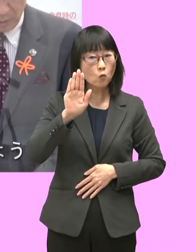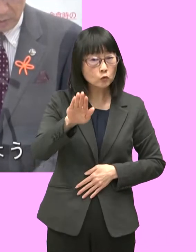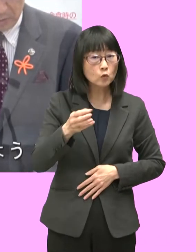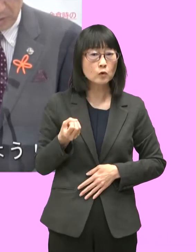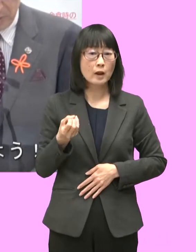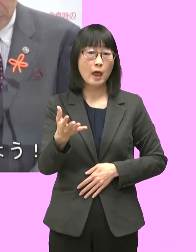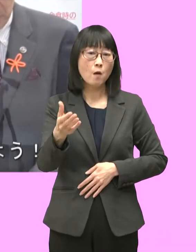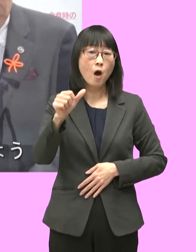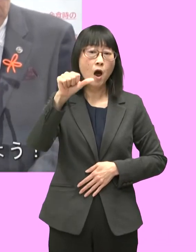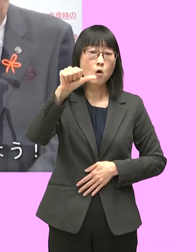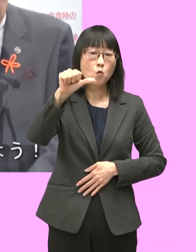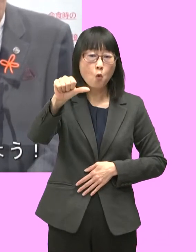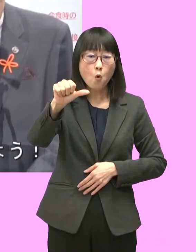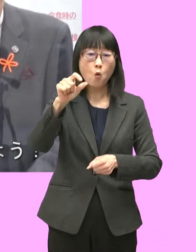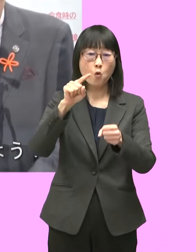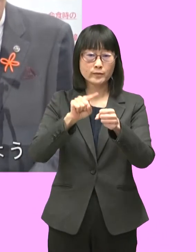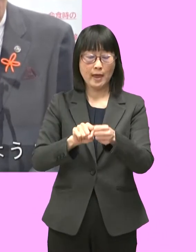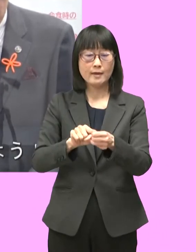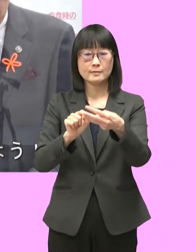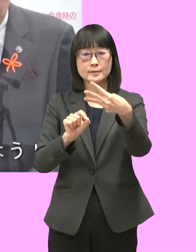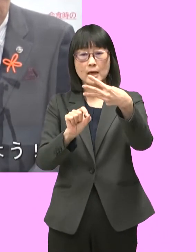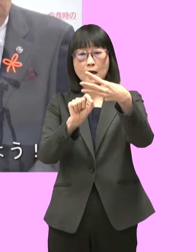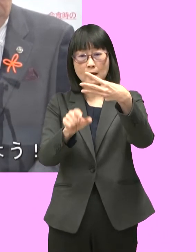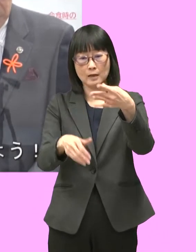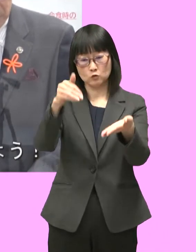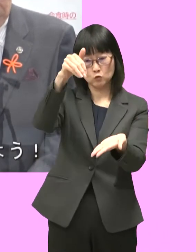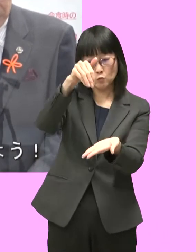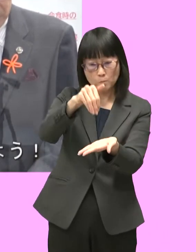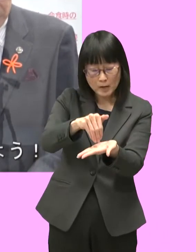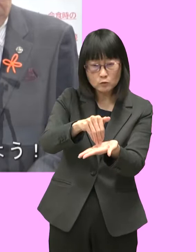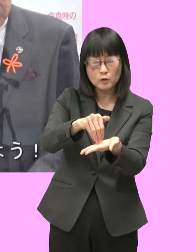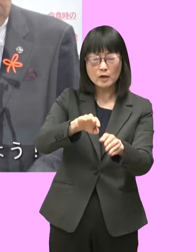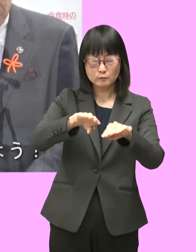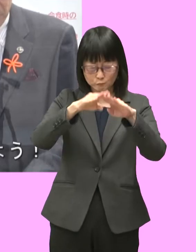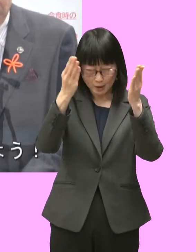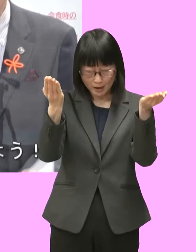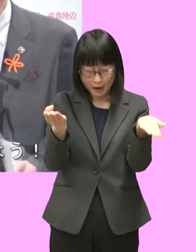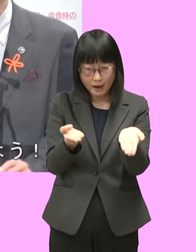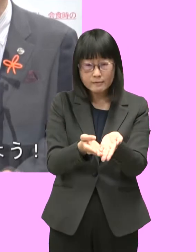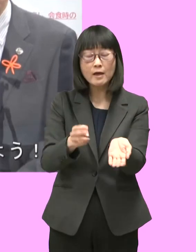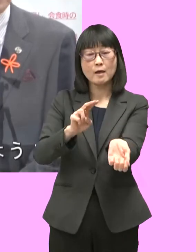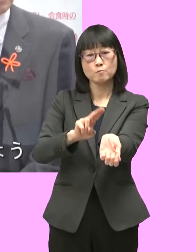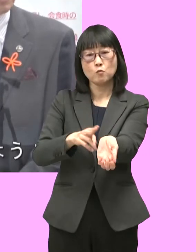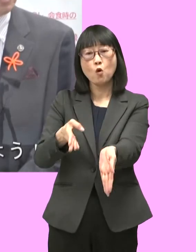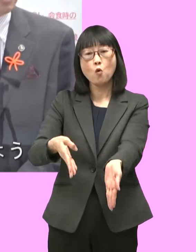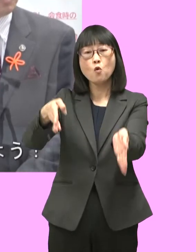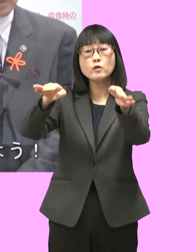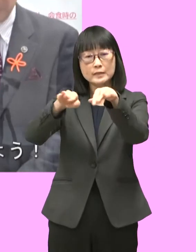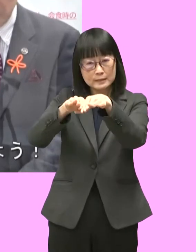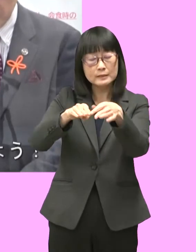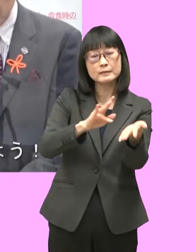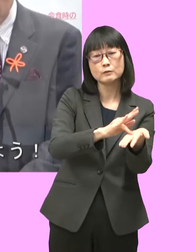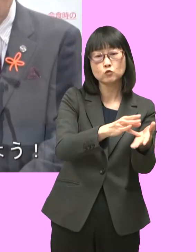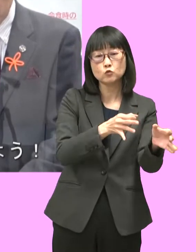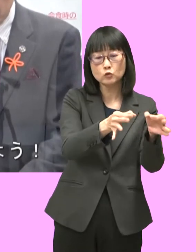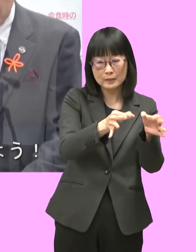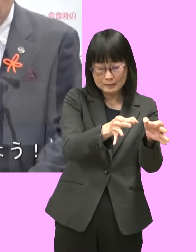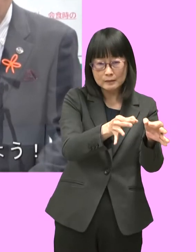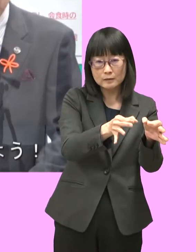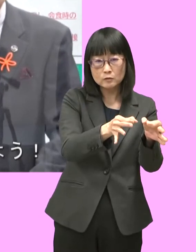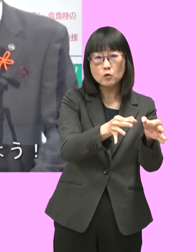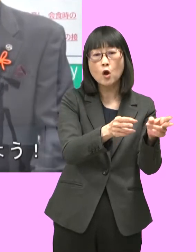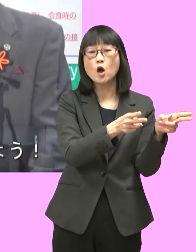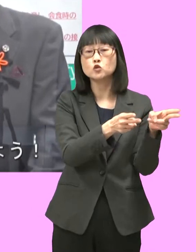令和5年の3月末までには全ての医療機関での導入を目指すということにしておりますので、